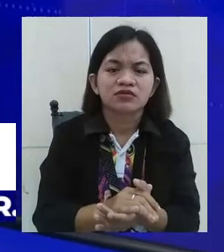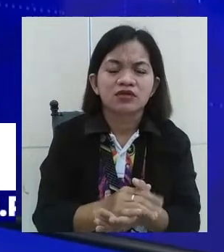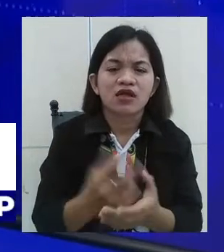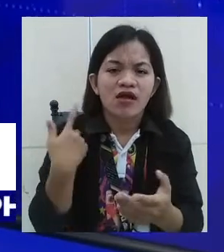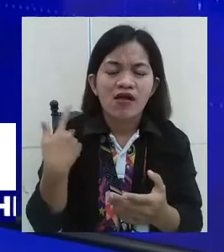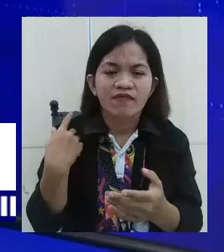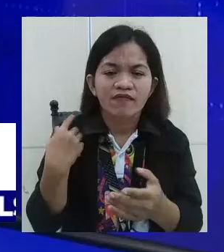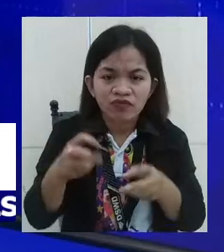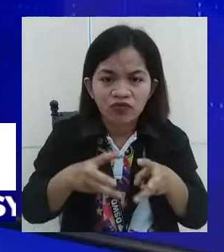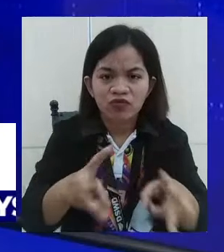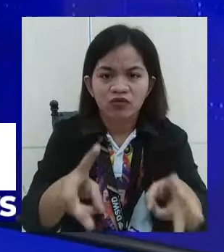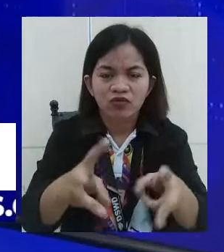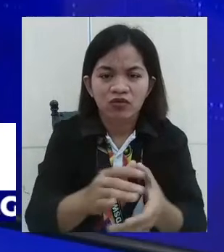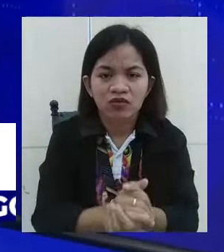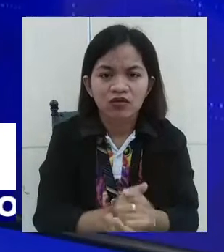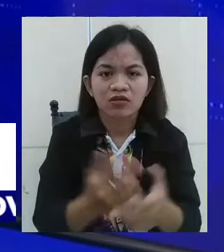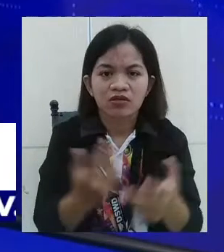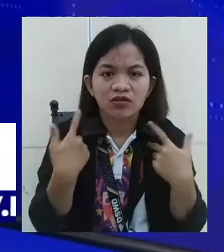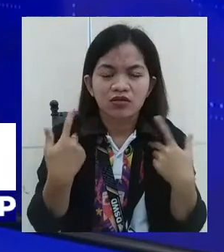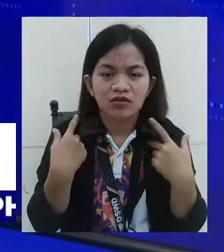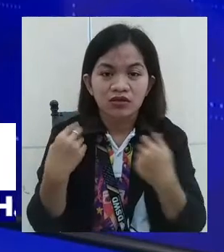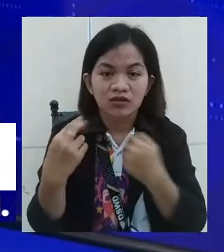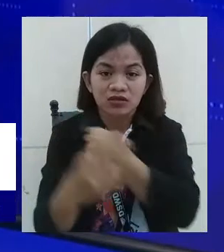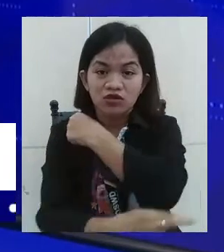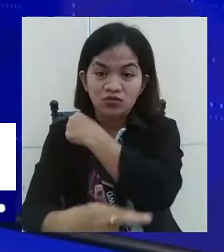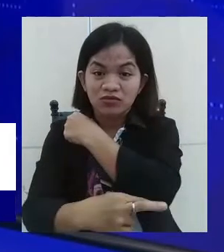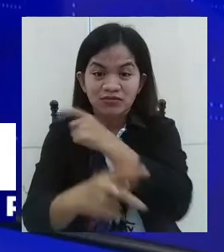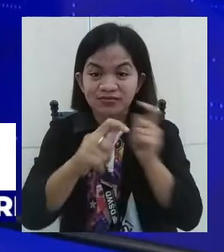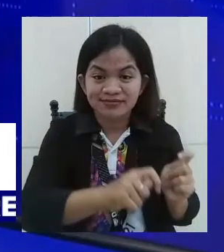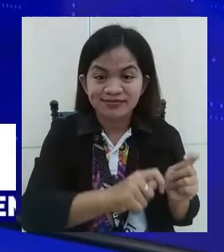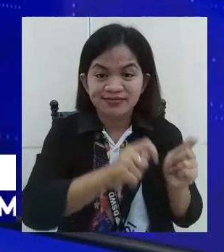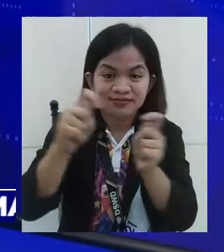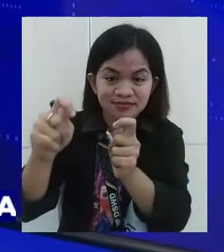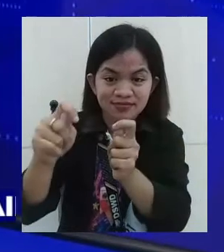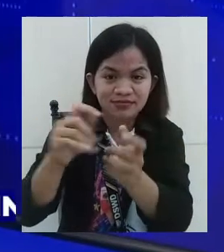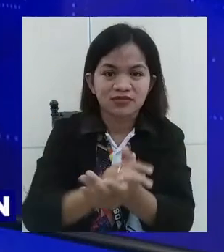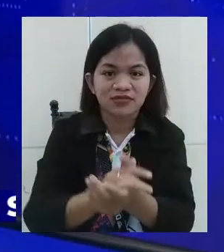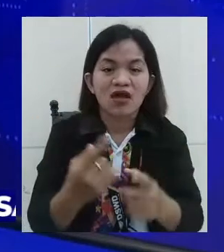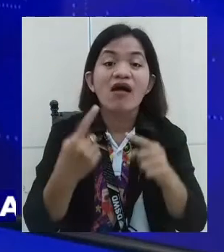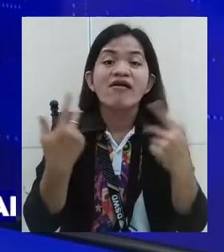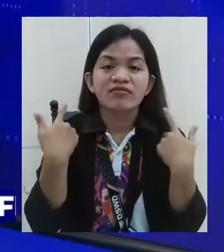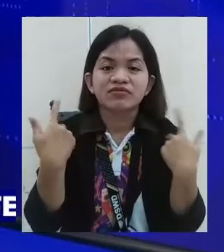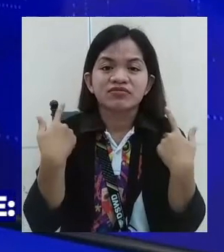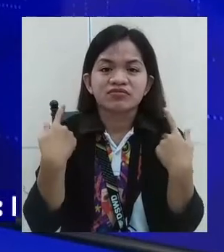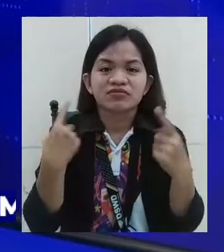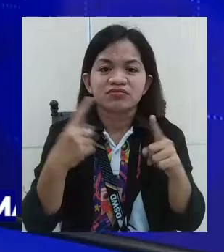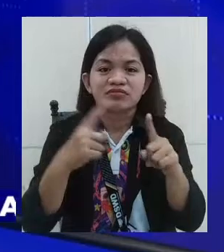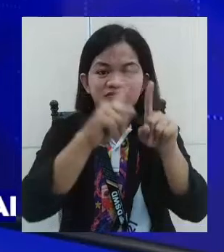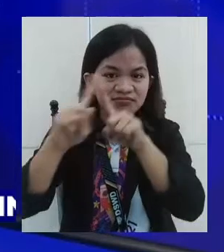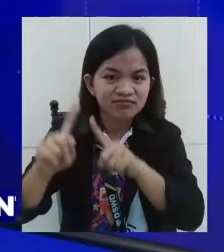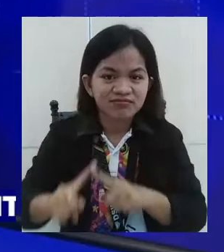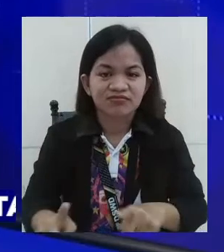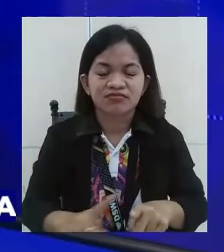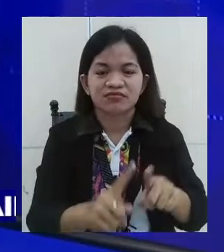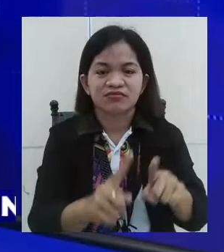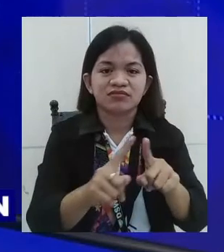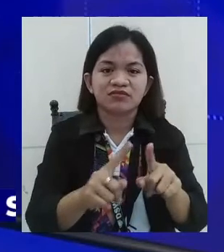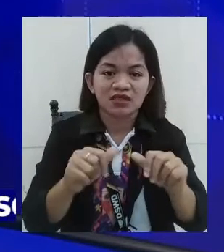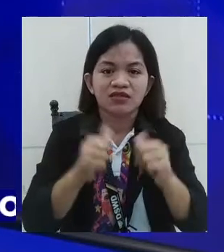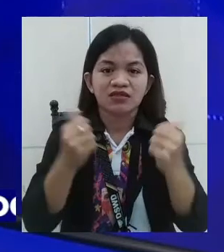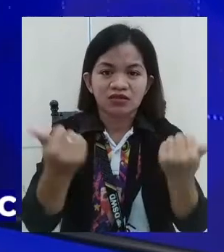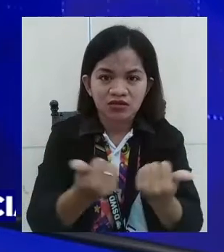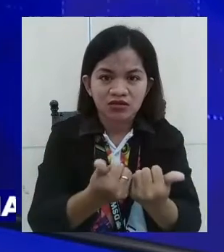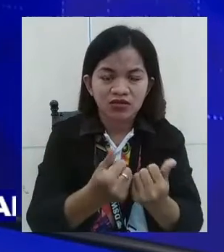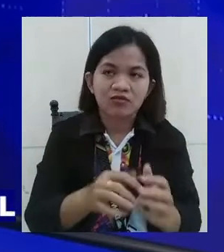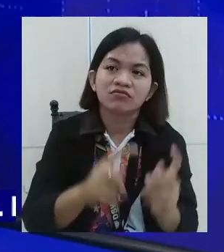nga di ba nagkaroon ng regional transfer, maraming ahensya ng gobyerno na nalipat sa kabilang city, which